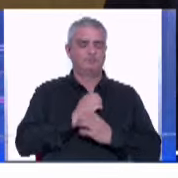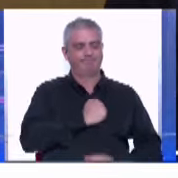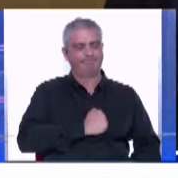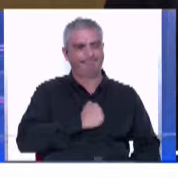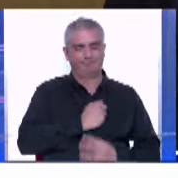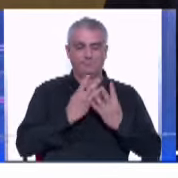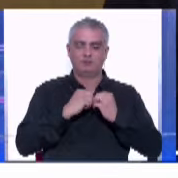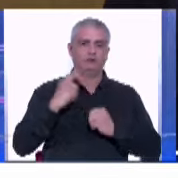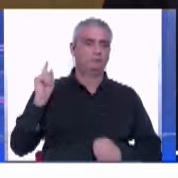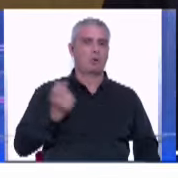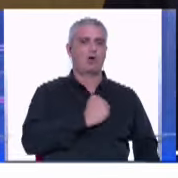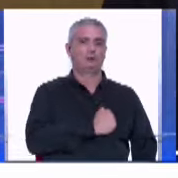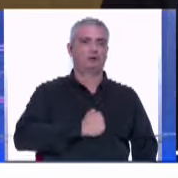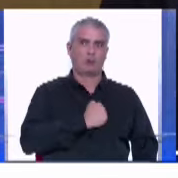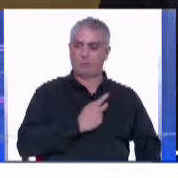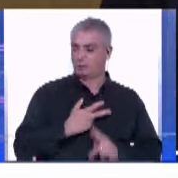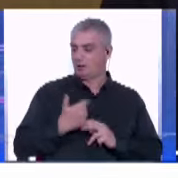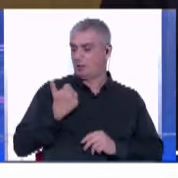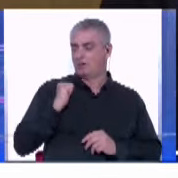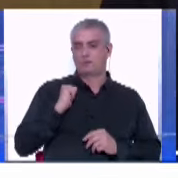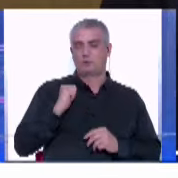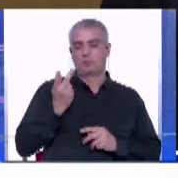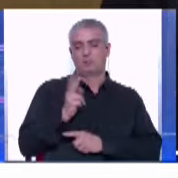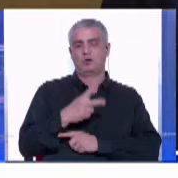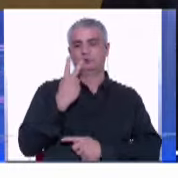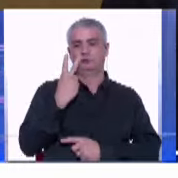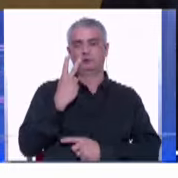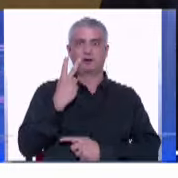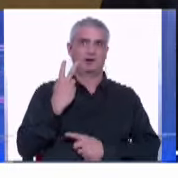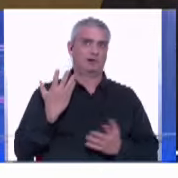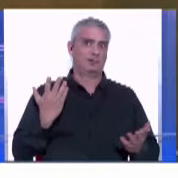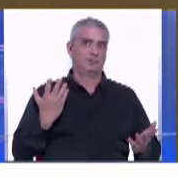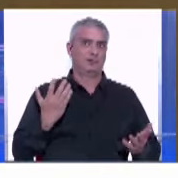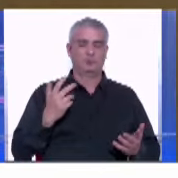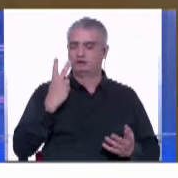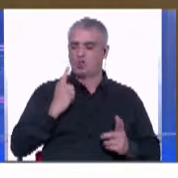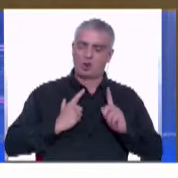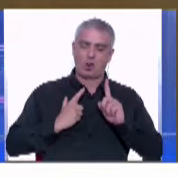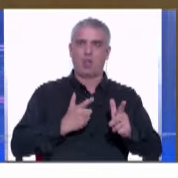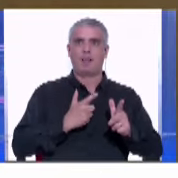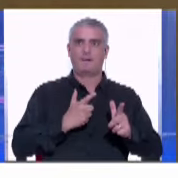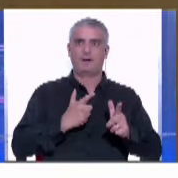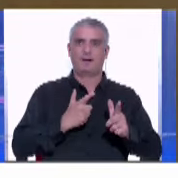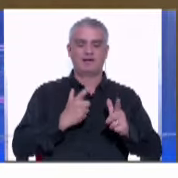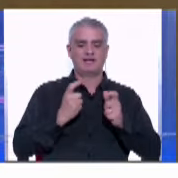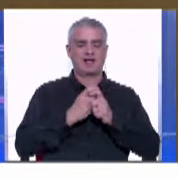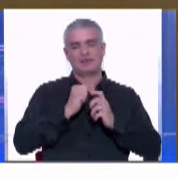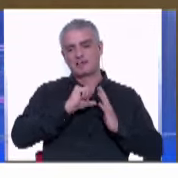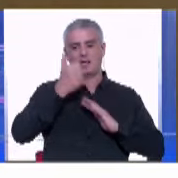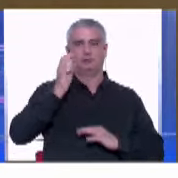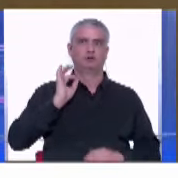תנחומים למשפחות השכולות. רק אתמול נהרגו לנו שני לוחמי יחידת עילית